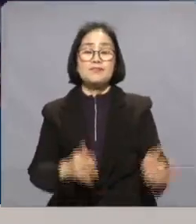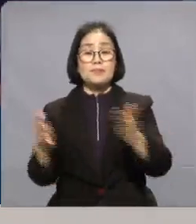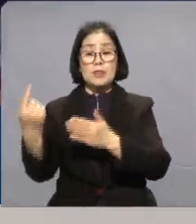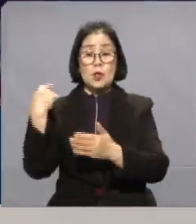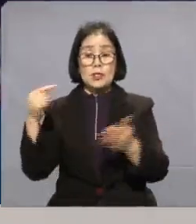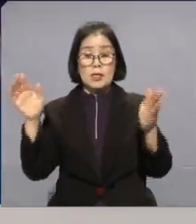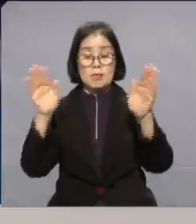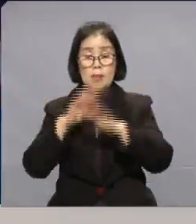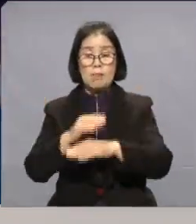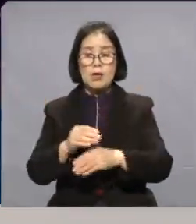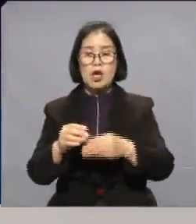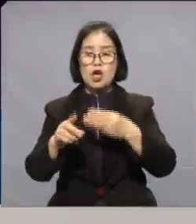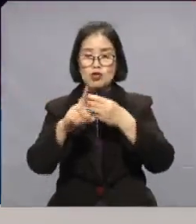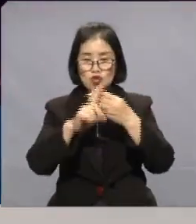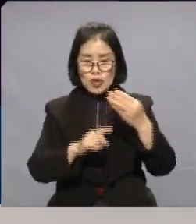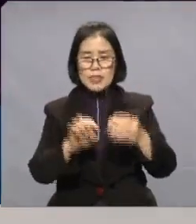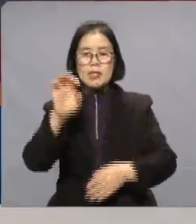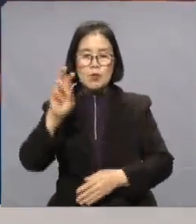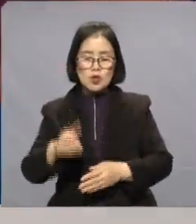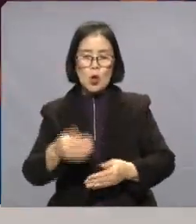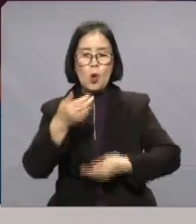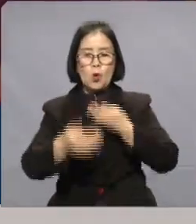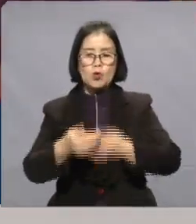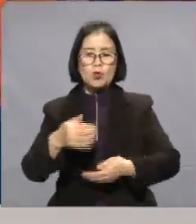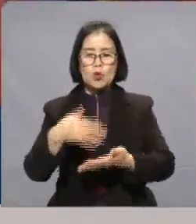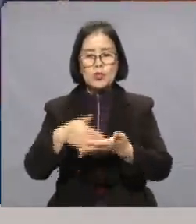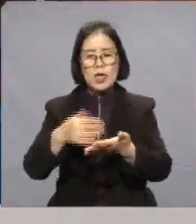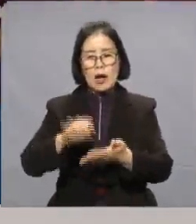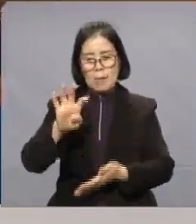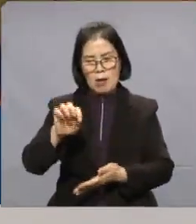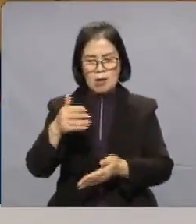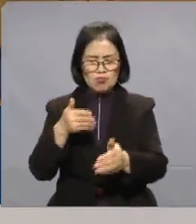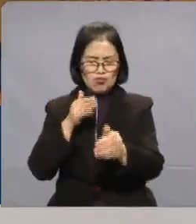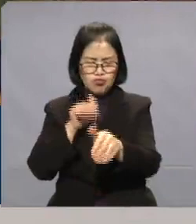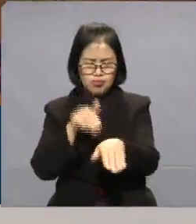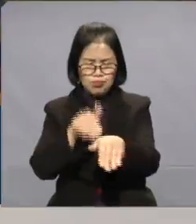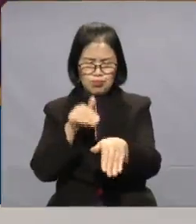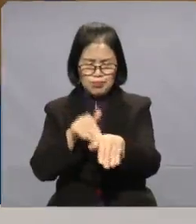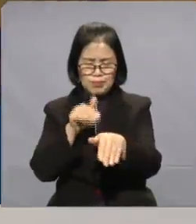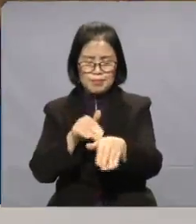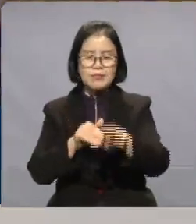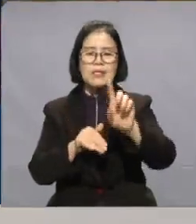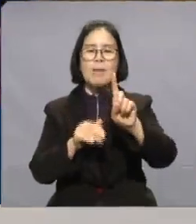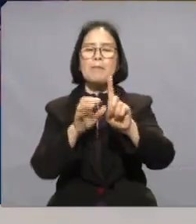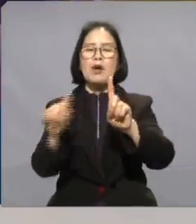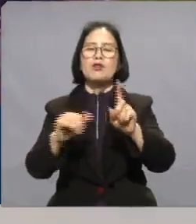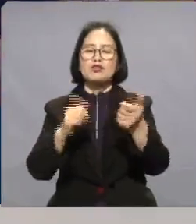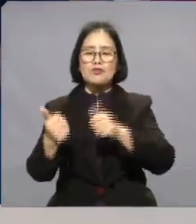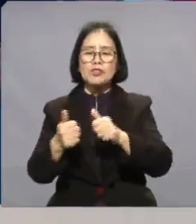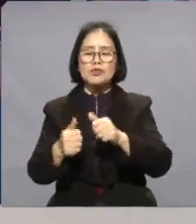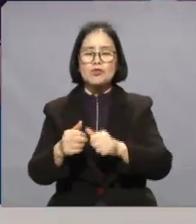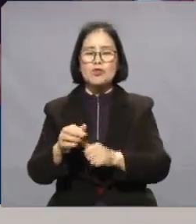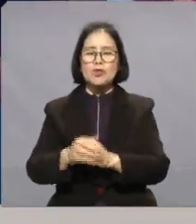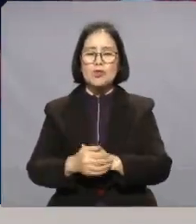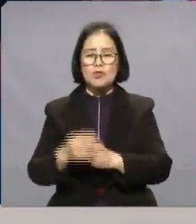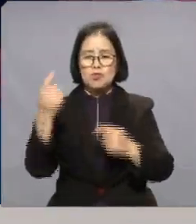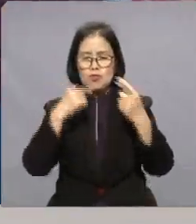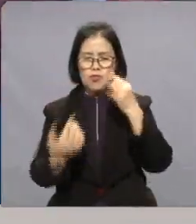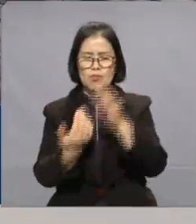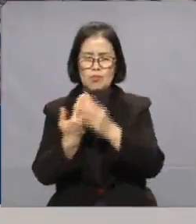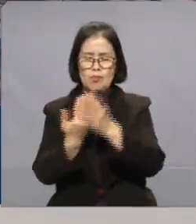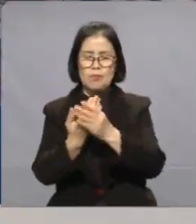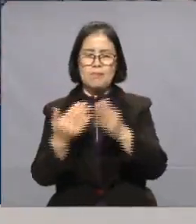어제 저녁 구리 포천 고속도로에서 차량 47대가 잇따라 추돌해 한 명이 숨지고 31명이 중경상을 입는 사고가